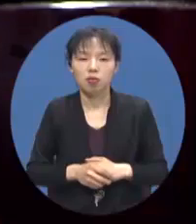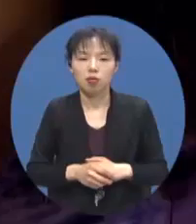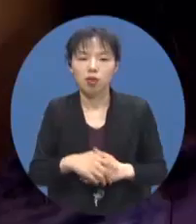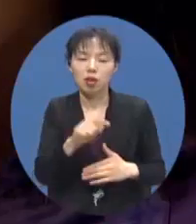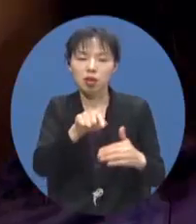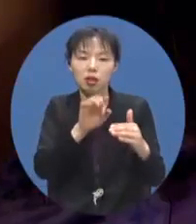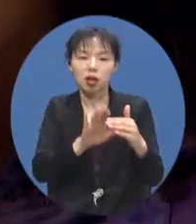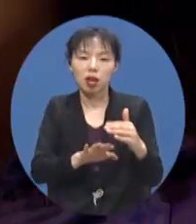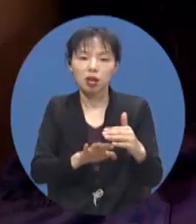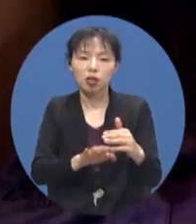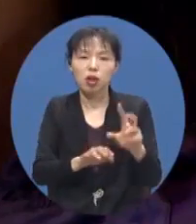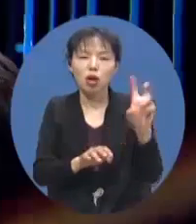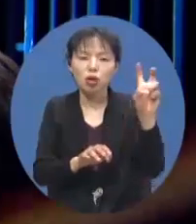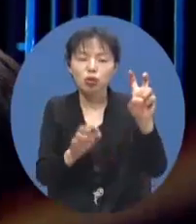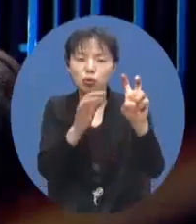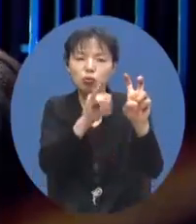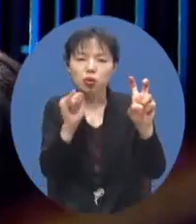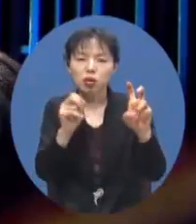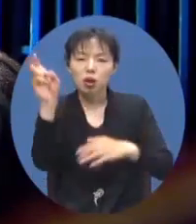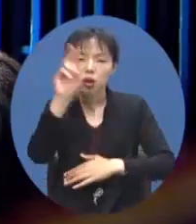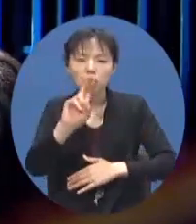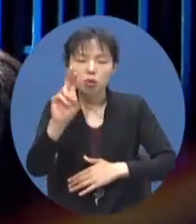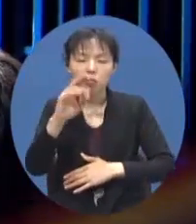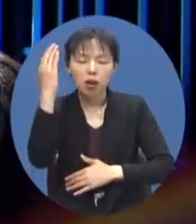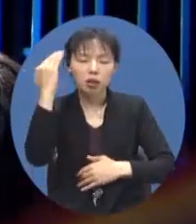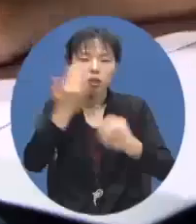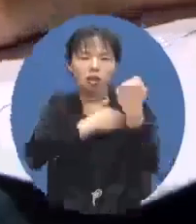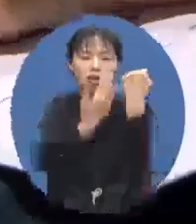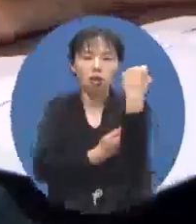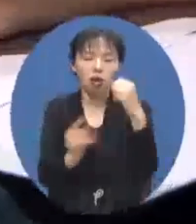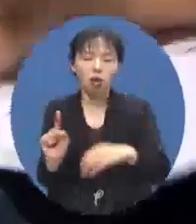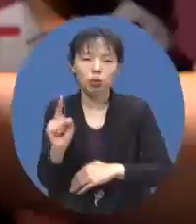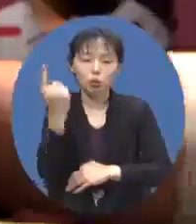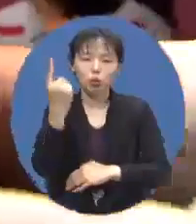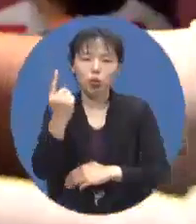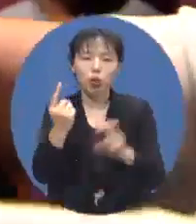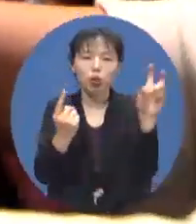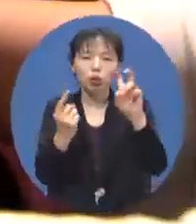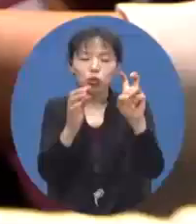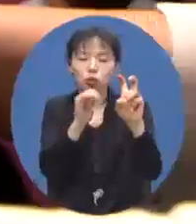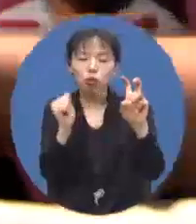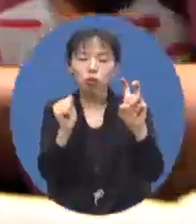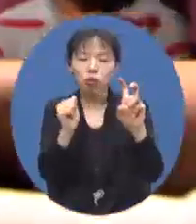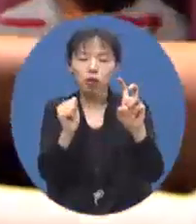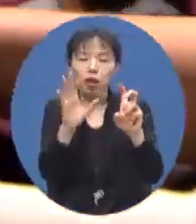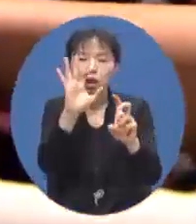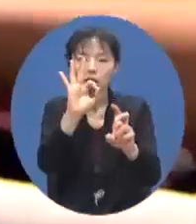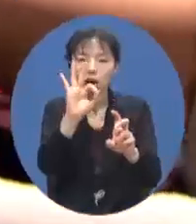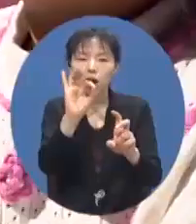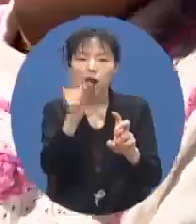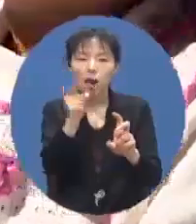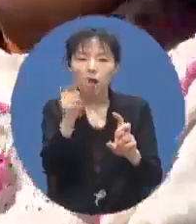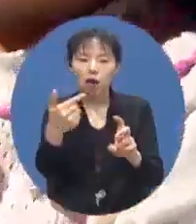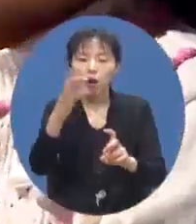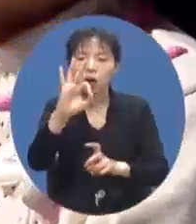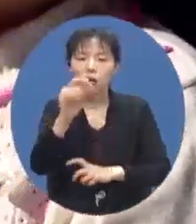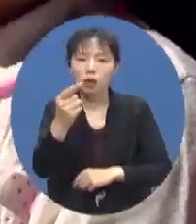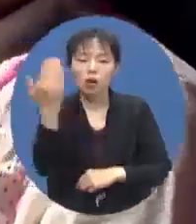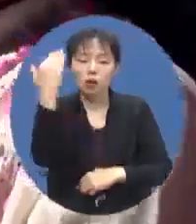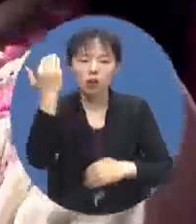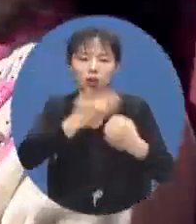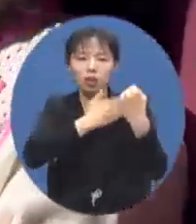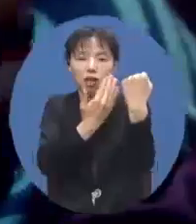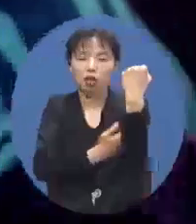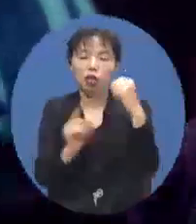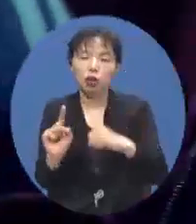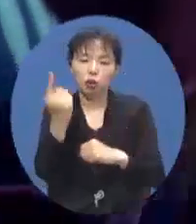이들 중 20명은 음악지능이 높게 나온 아이들이고 20명은 언어지능이 높게 나온 아이들입니다.